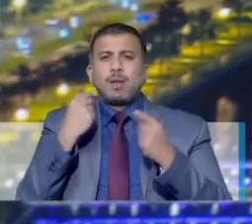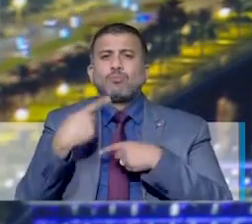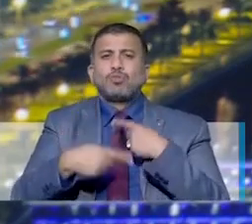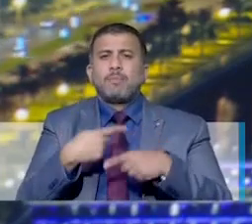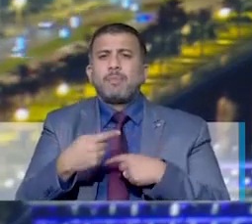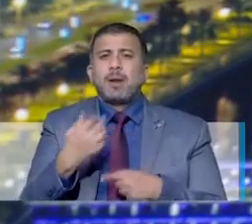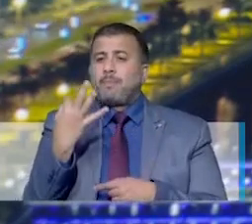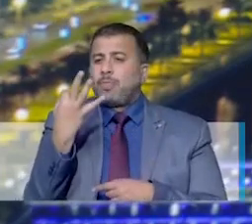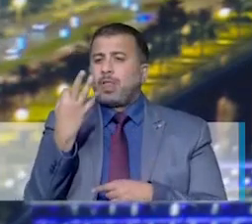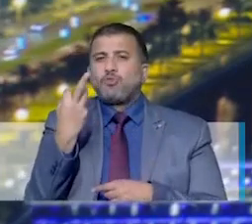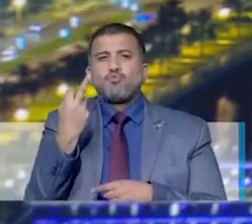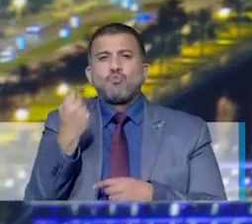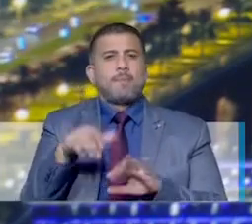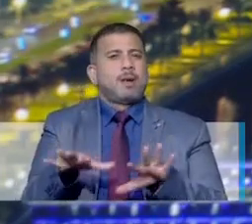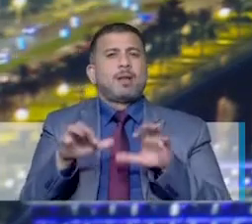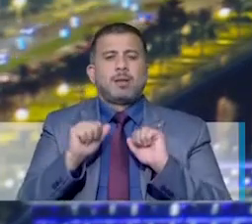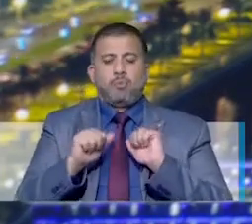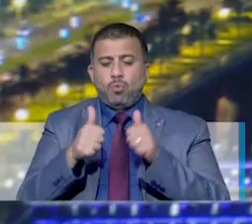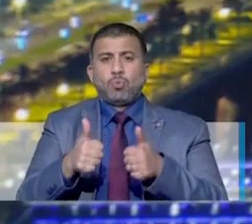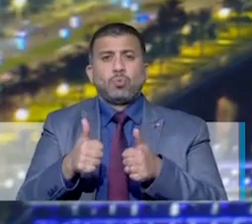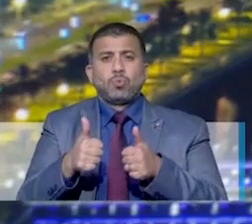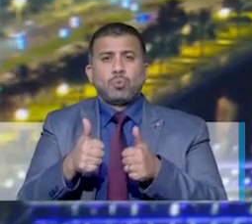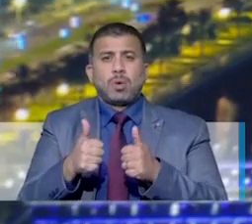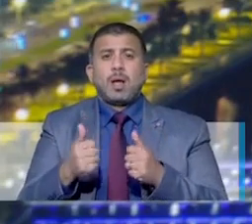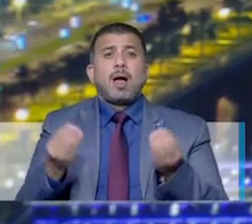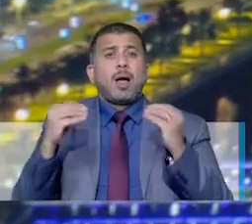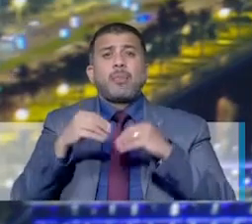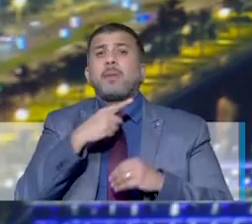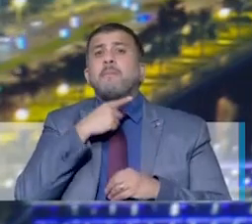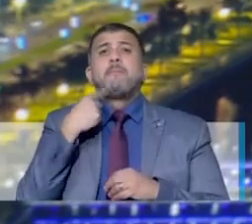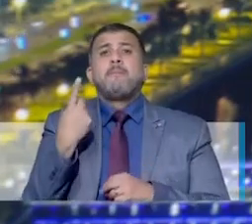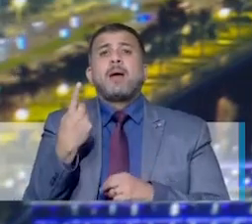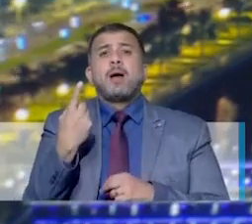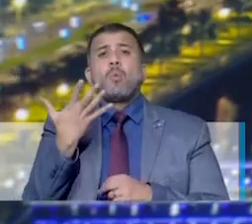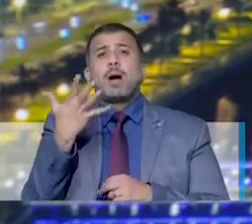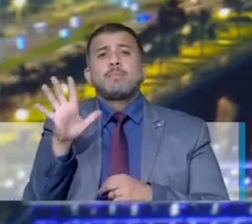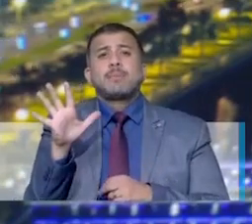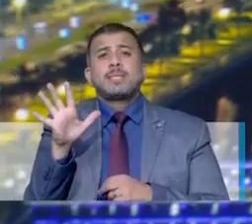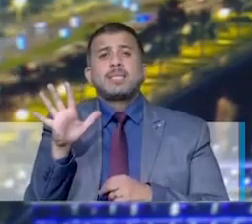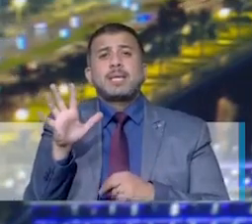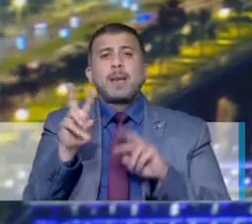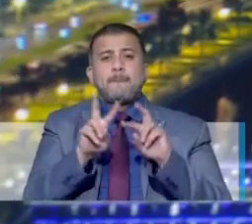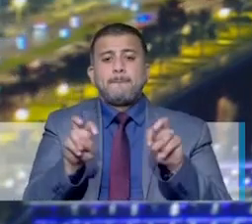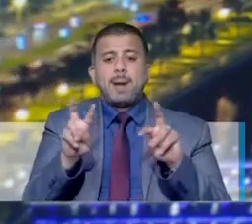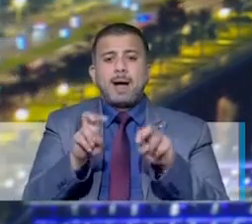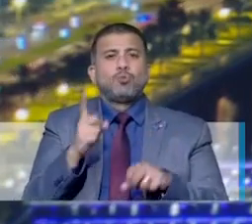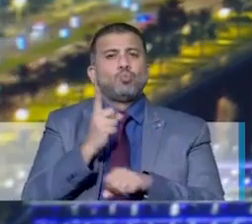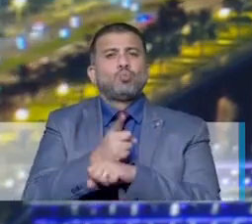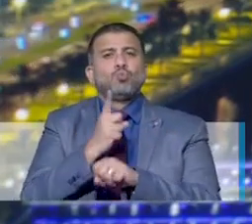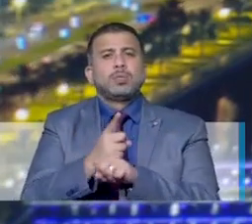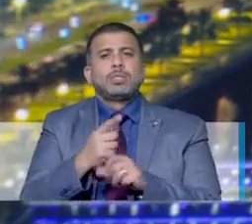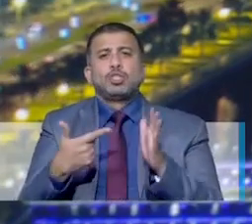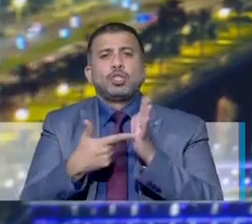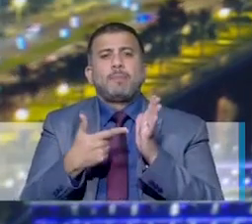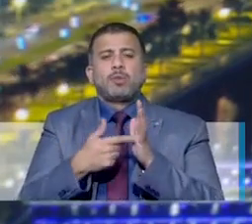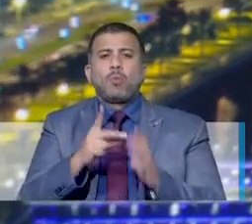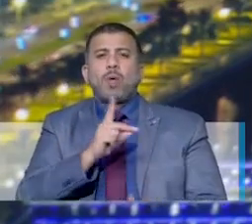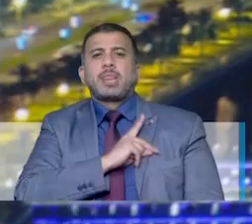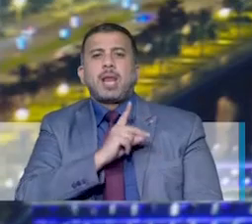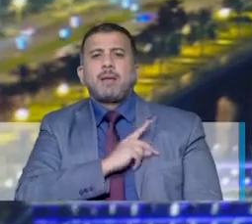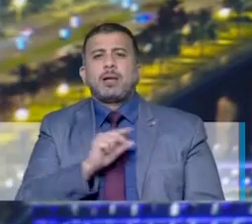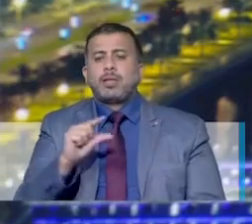والتعلم الذي يستمر على مدار ثلاثه ايام بحضور ومشاركه اكثر من 150 من الباحثين